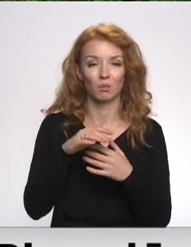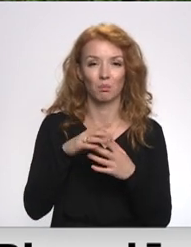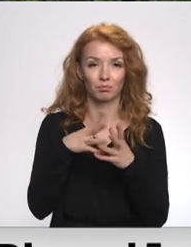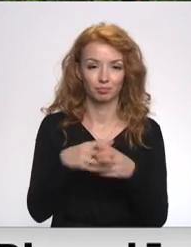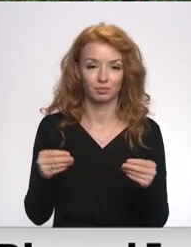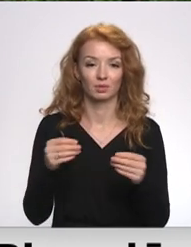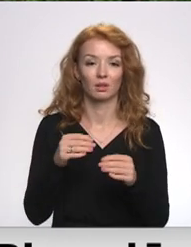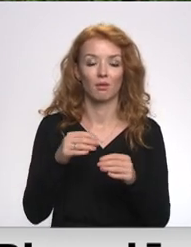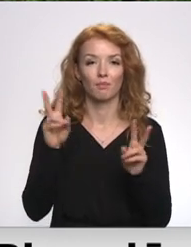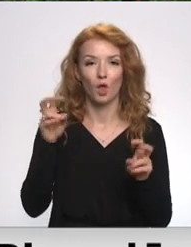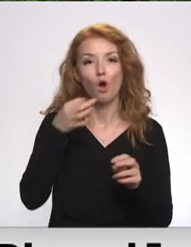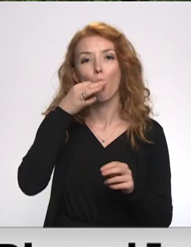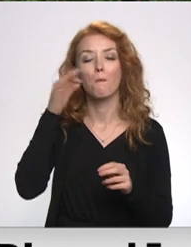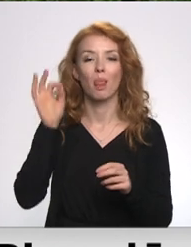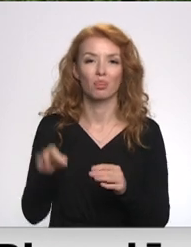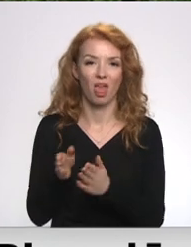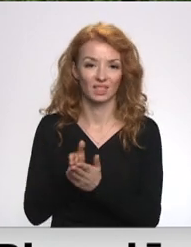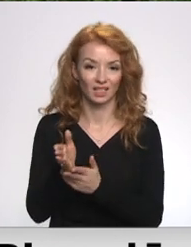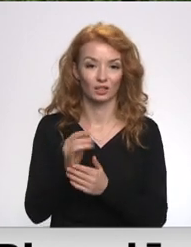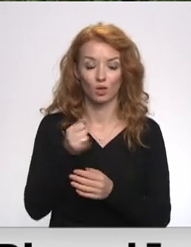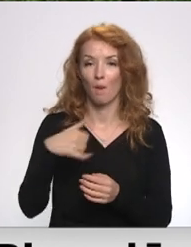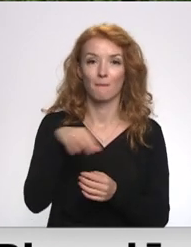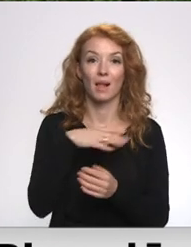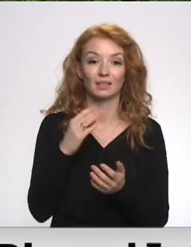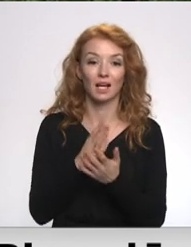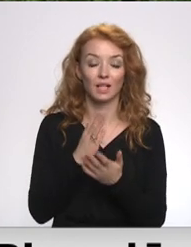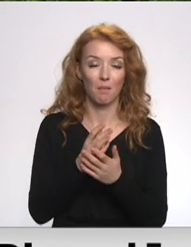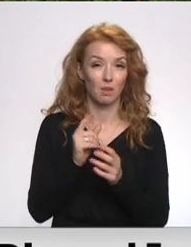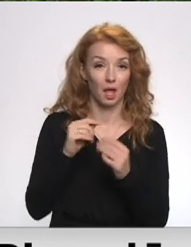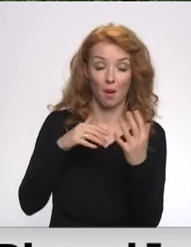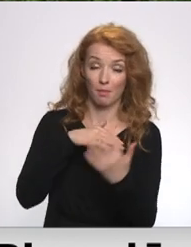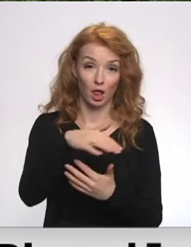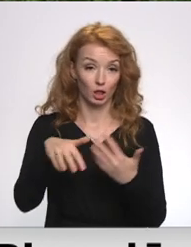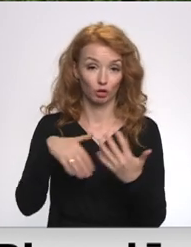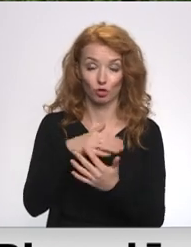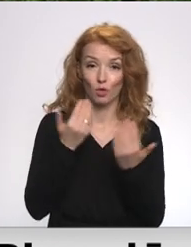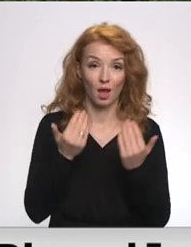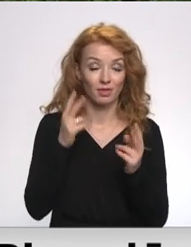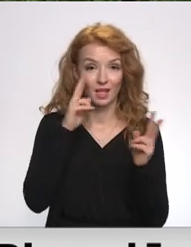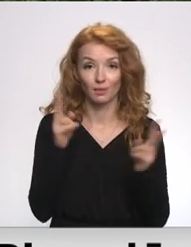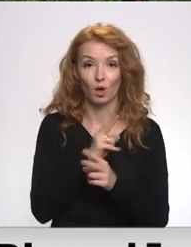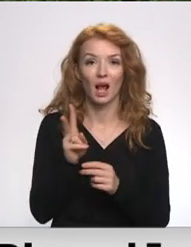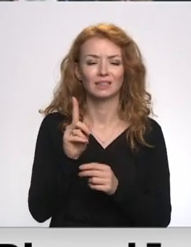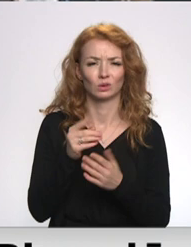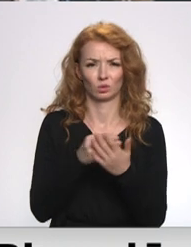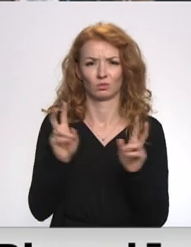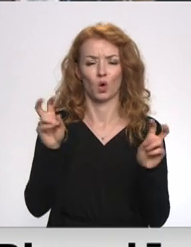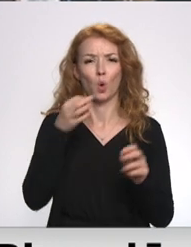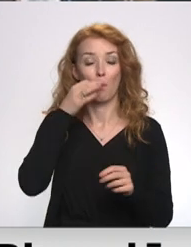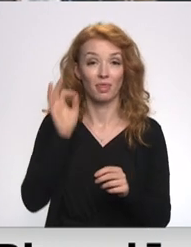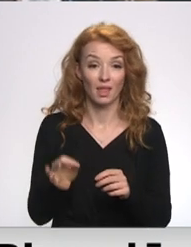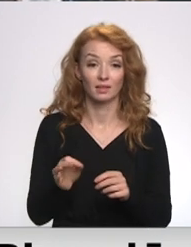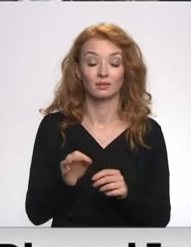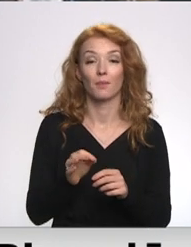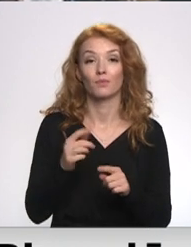tas kompetences. Jo mēs esam viņās apmaldījušies un tagad nesaprotam vairs, kas ir kompetence. Kā